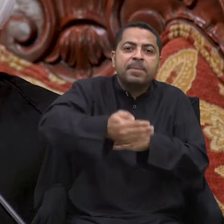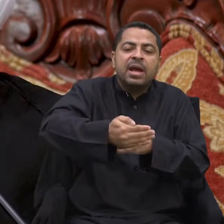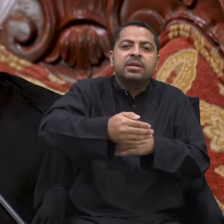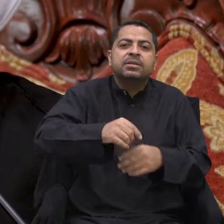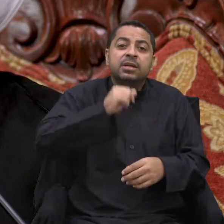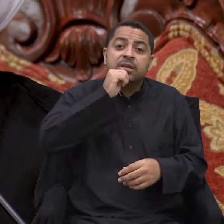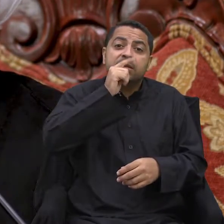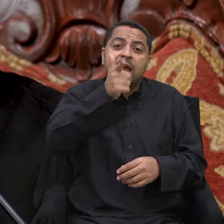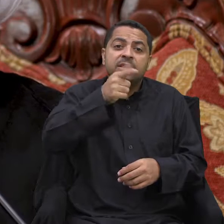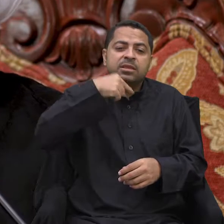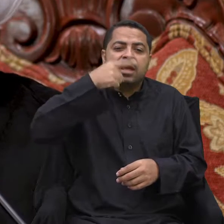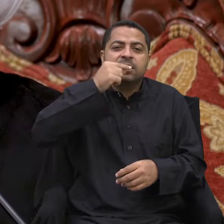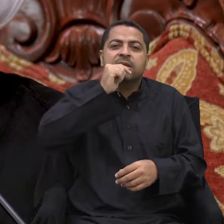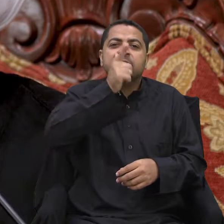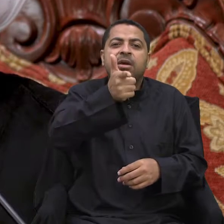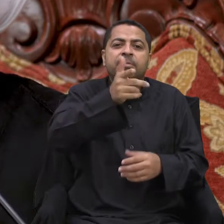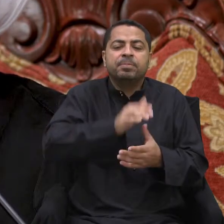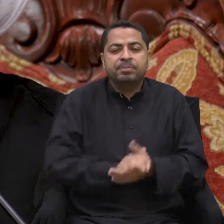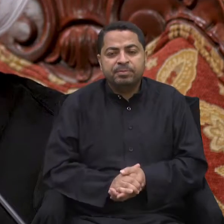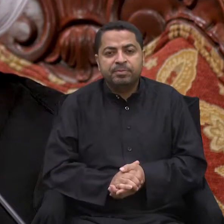لسانه وبيانه،